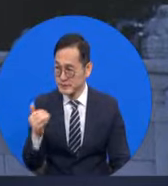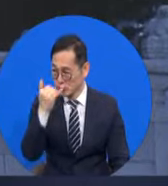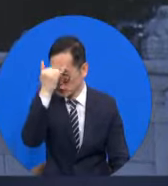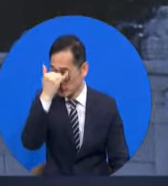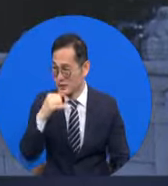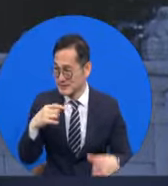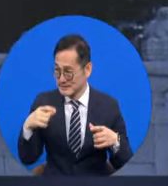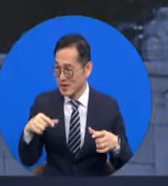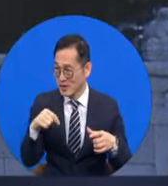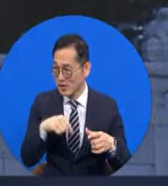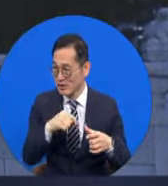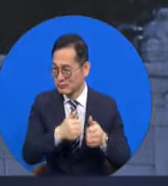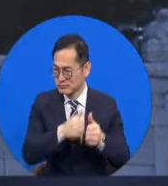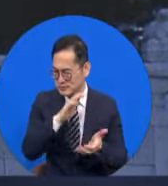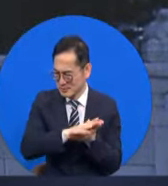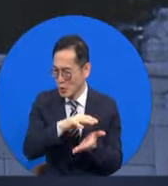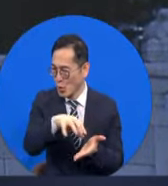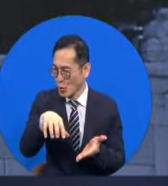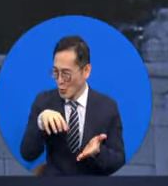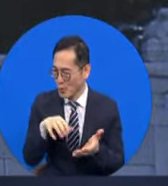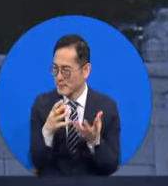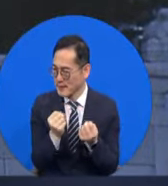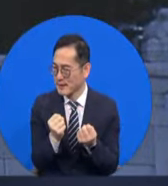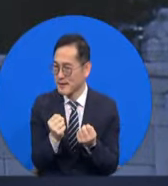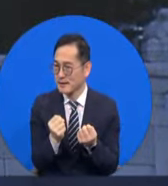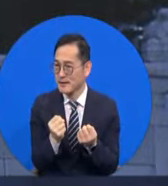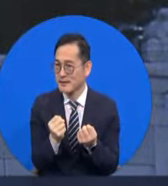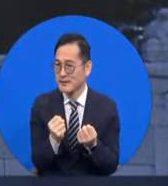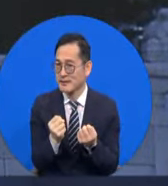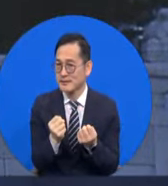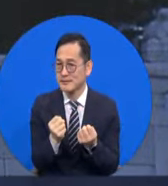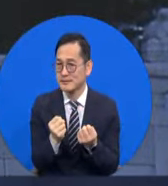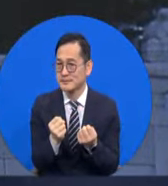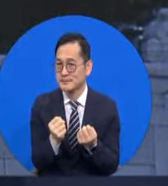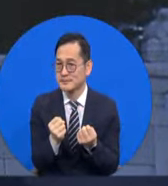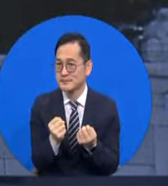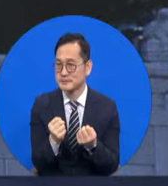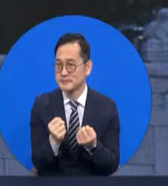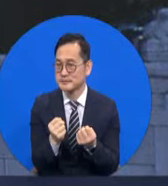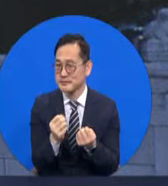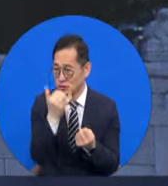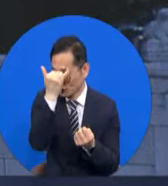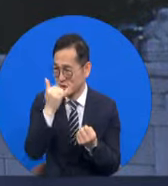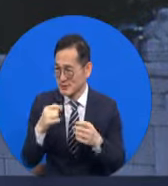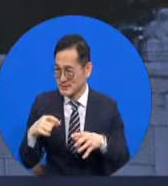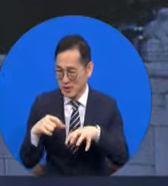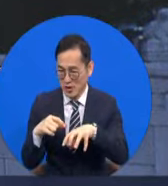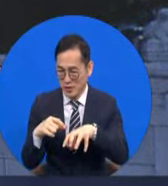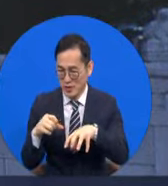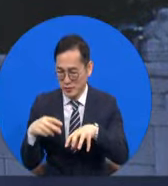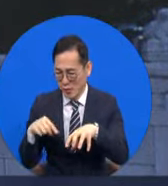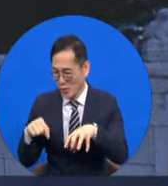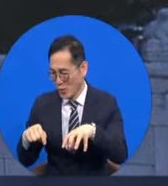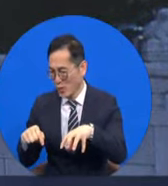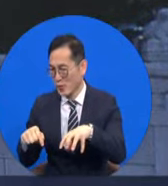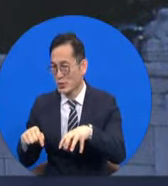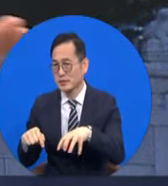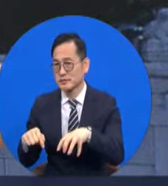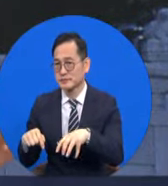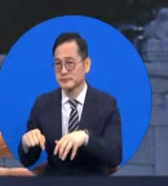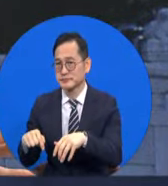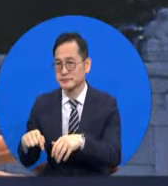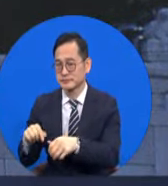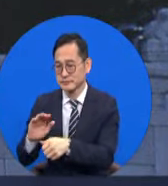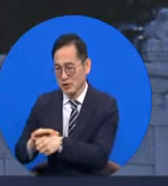충청도의 경합지가 상당히 많습니다. 그리고 충청도 중원을 기점으로 이제 영남과 호남을 각